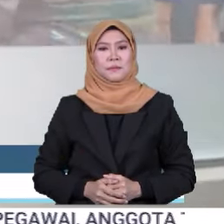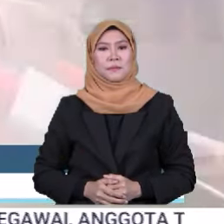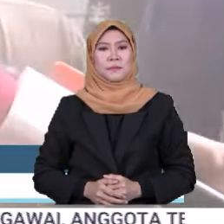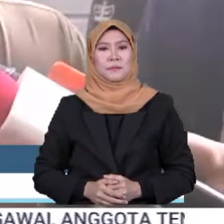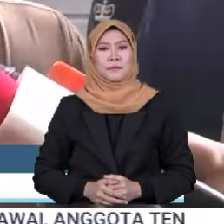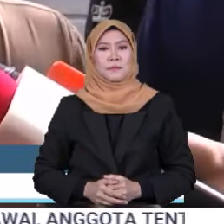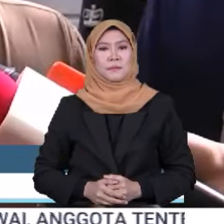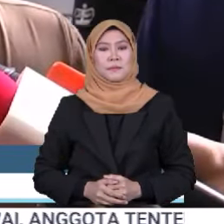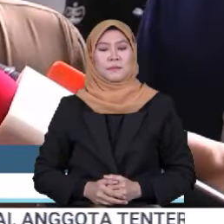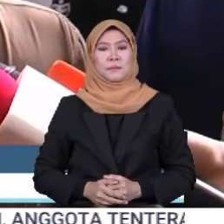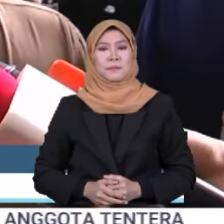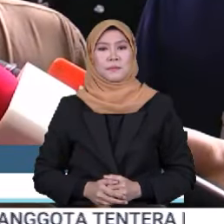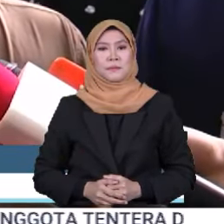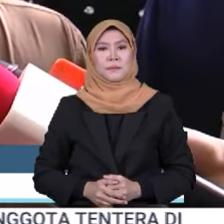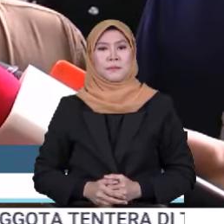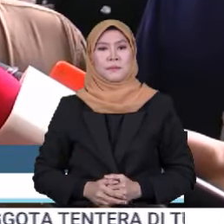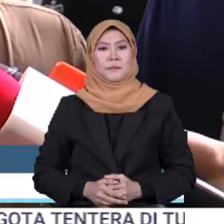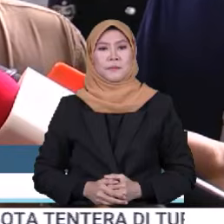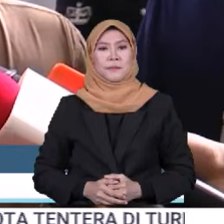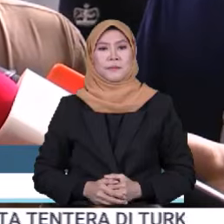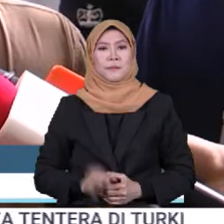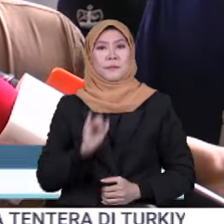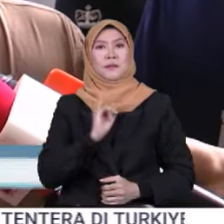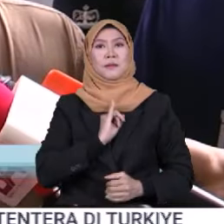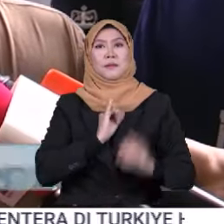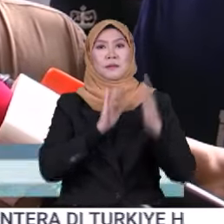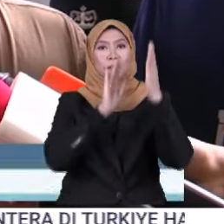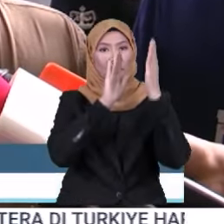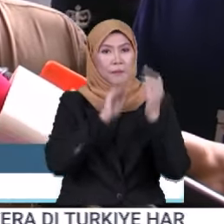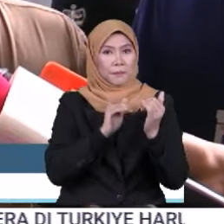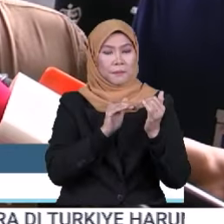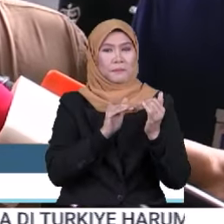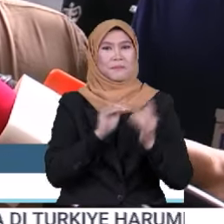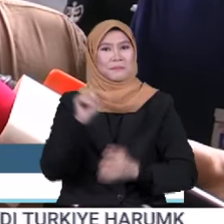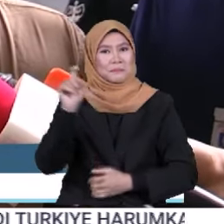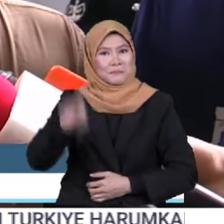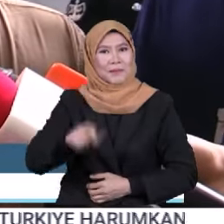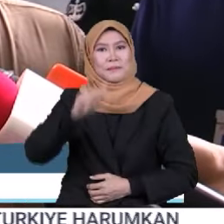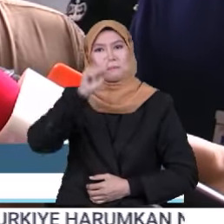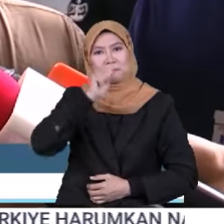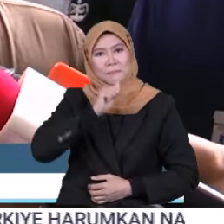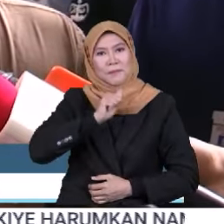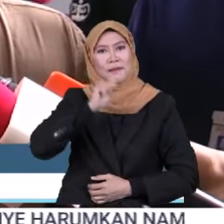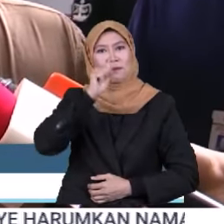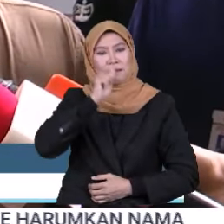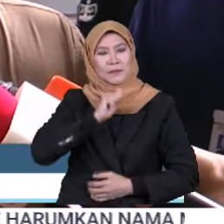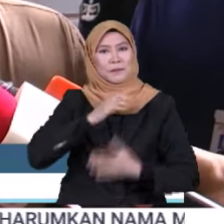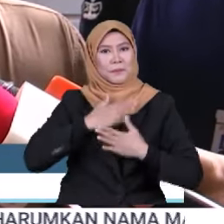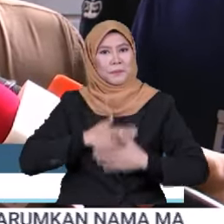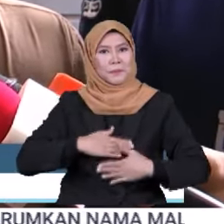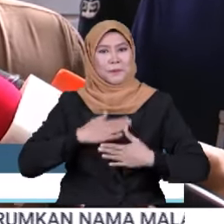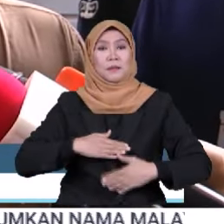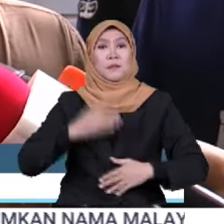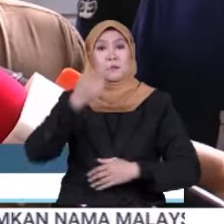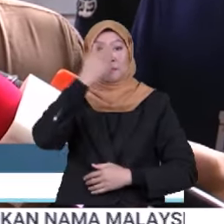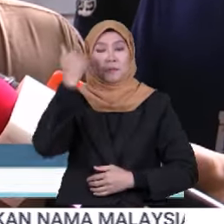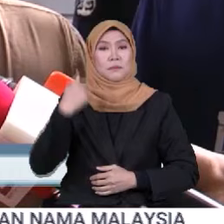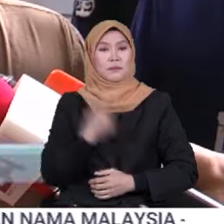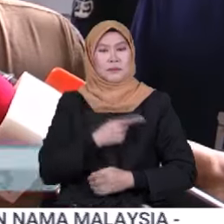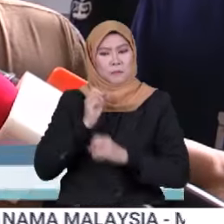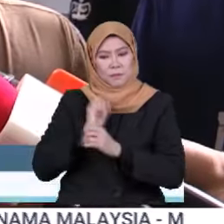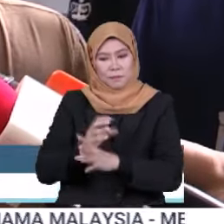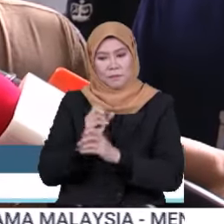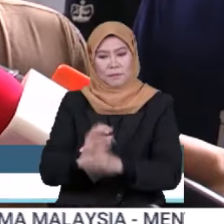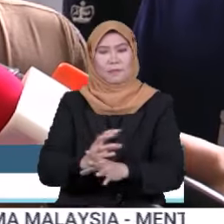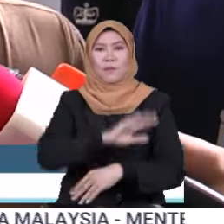I think, saya harap bahawa kena banyak bersabar. We are doing all we can to make sure